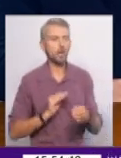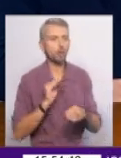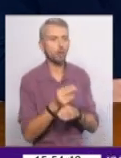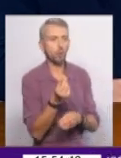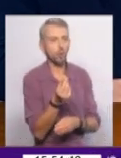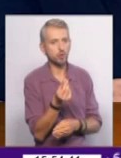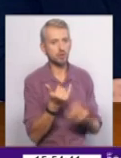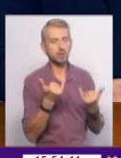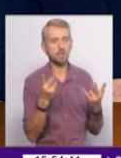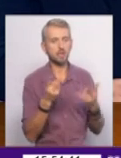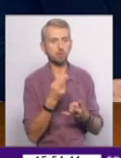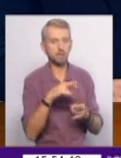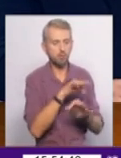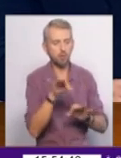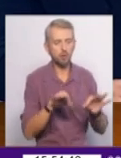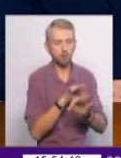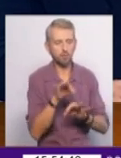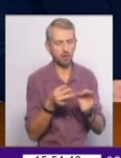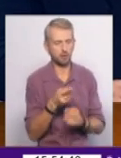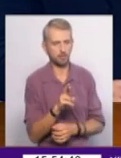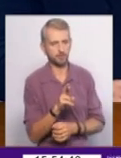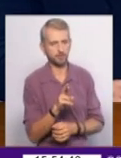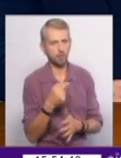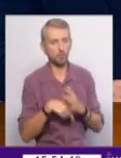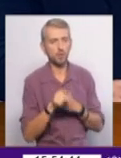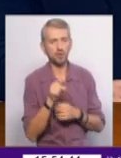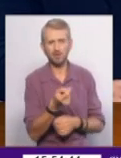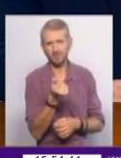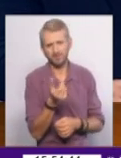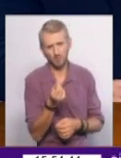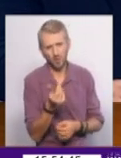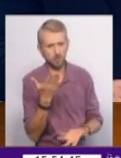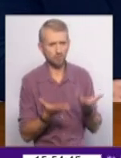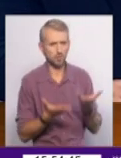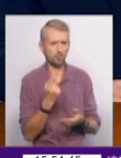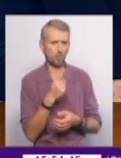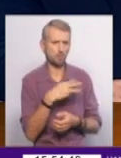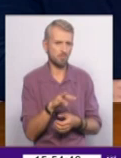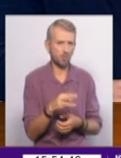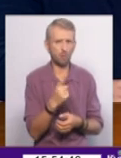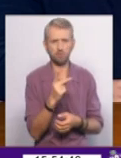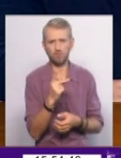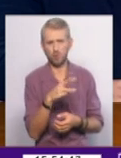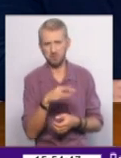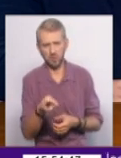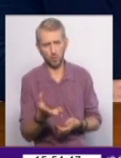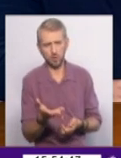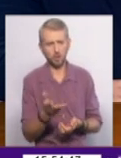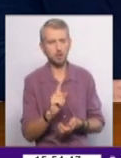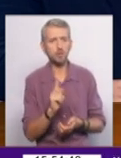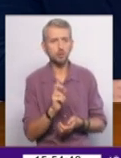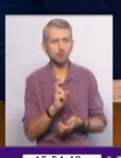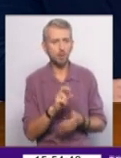зараз треба для проєктування. Тому що це невеликі кошти, це, можливо, там мільйон чи півтора, умовно кажучи, для того,